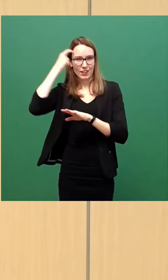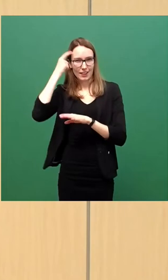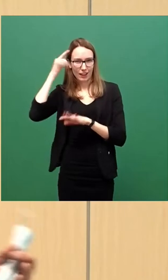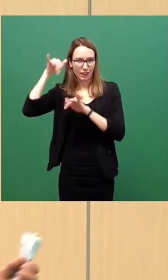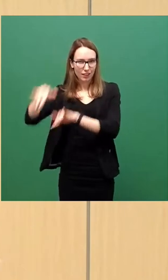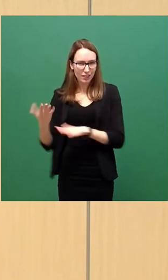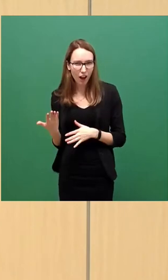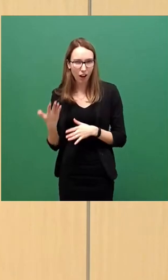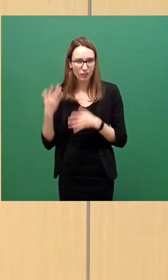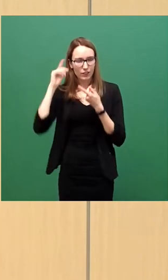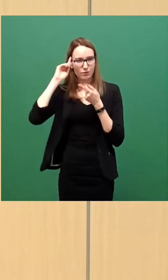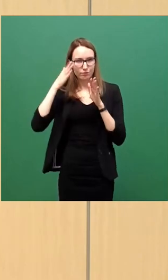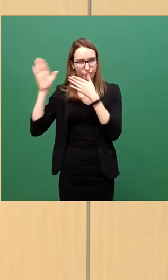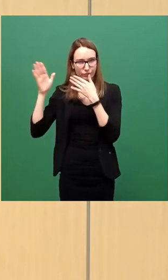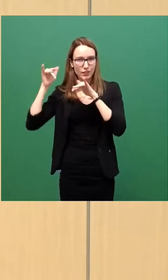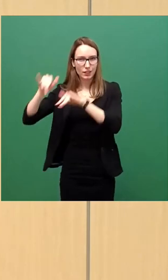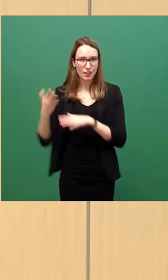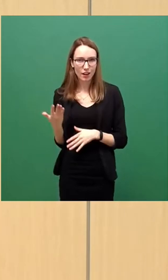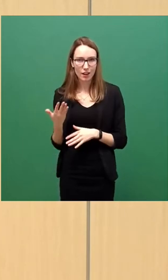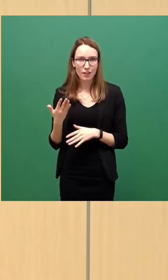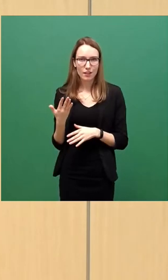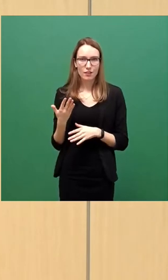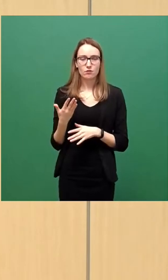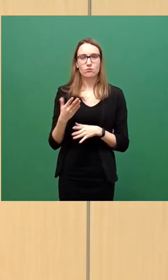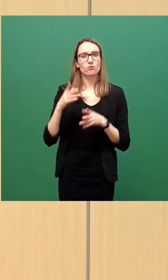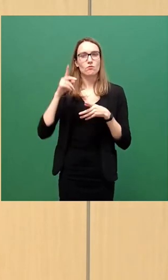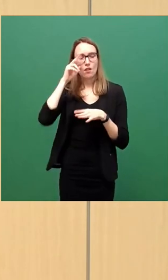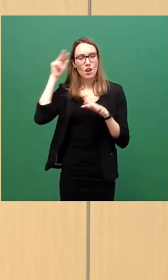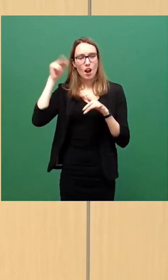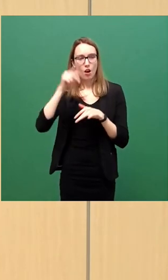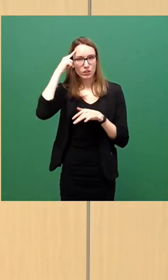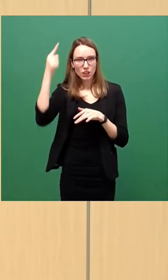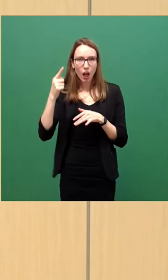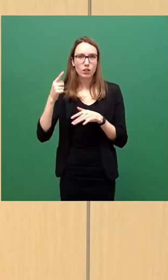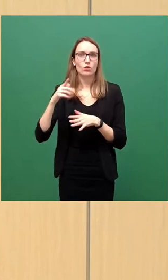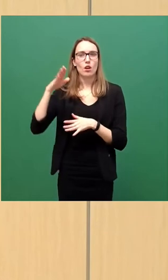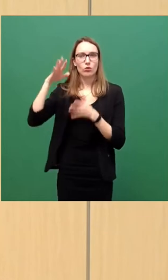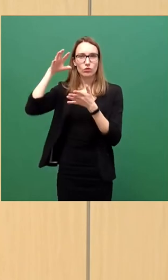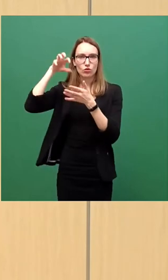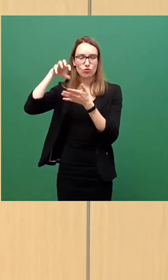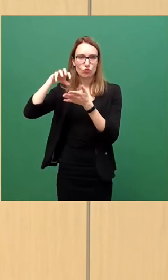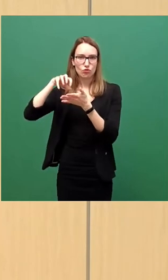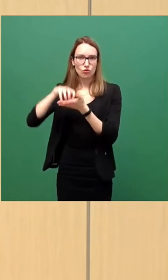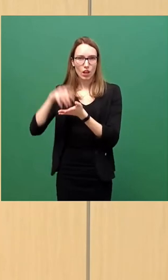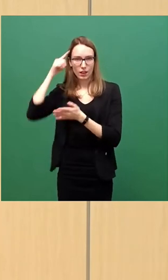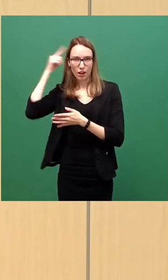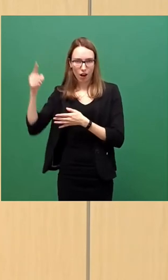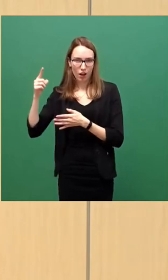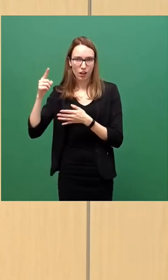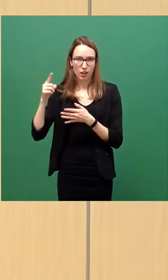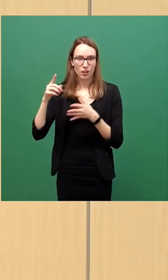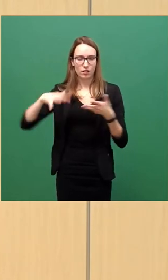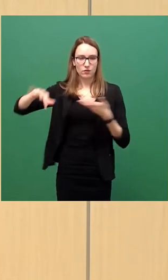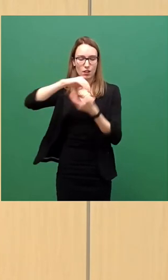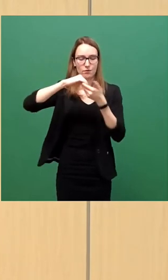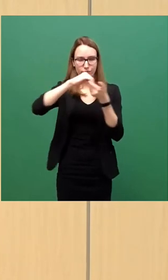Seitens des Großteils des DVB-Aufsichtsrates und seitens des Stadtrates. Und daher, die